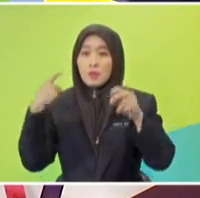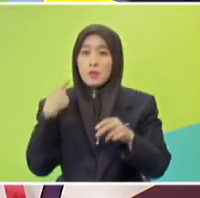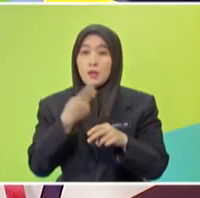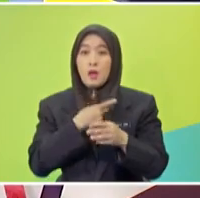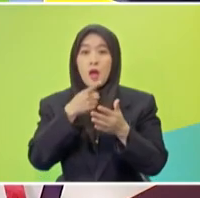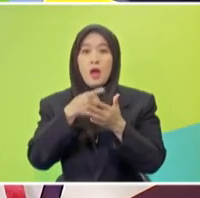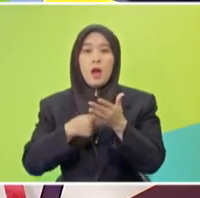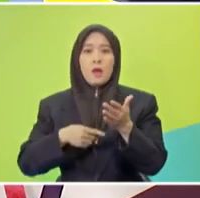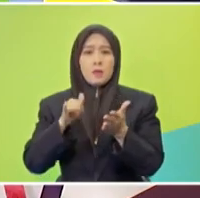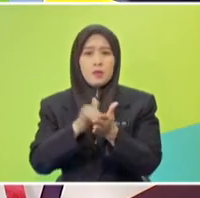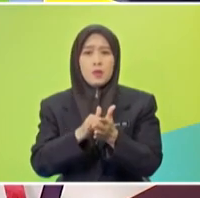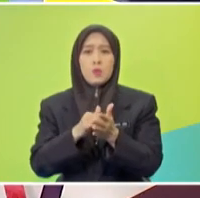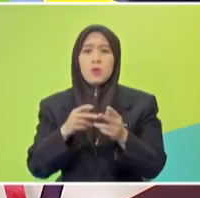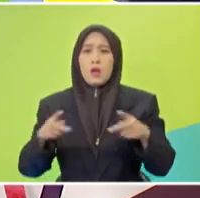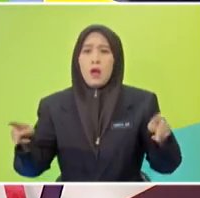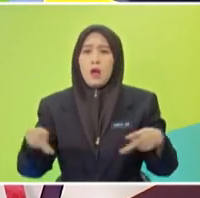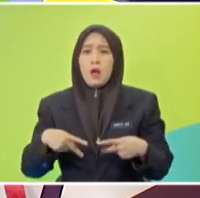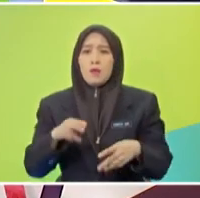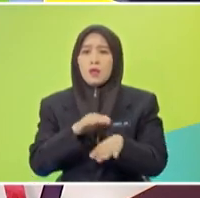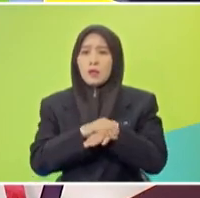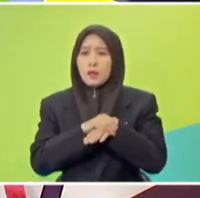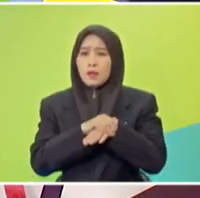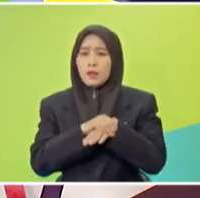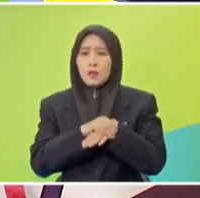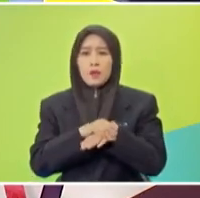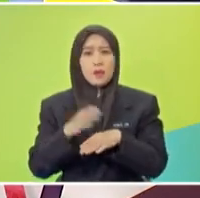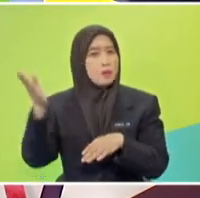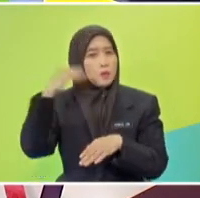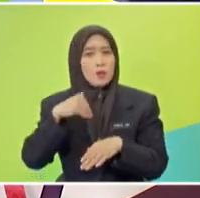Apa itu Craft tangannya Apa itu